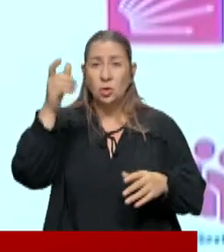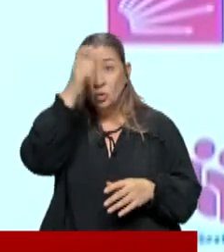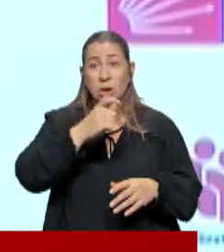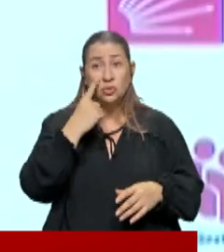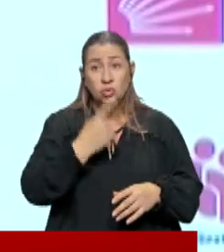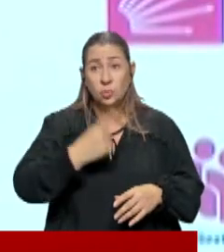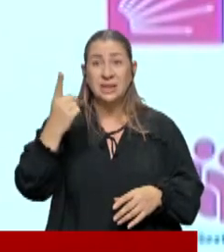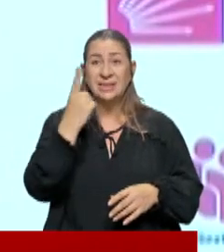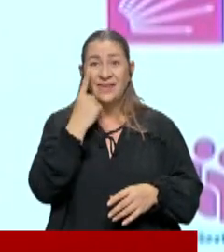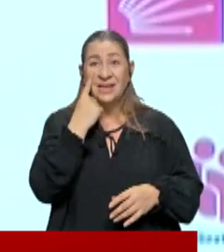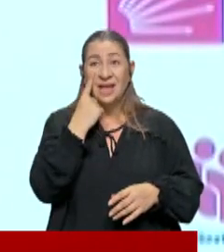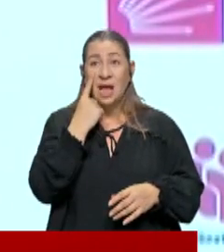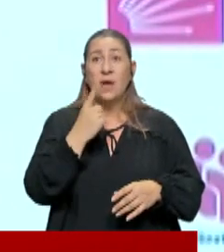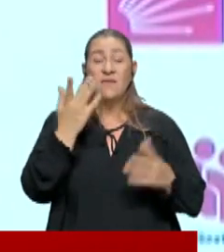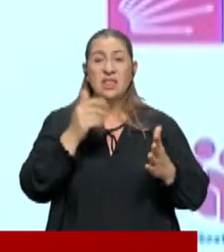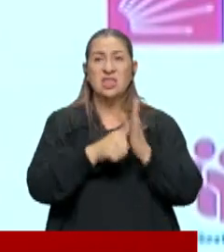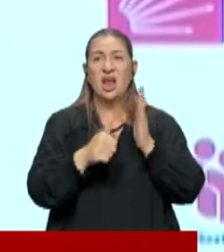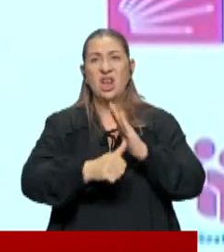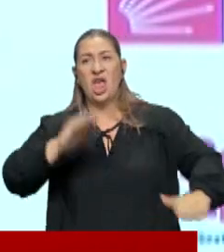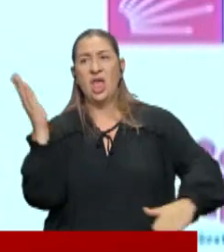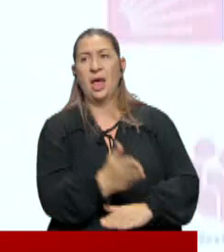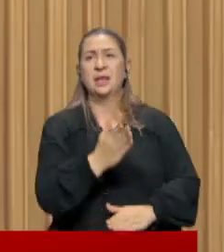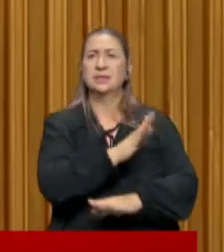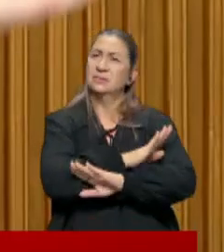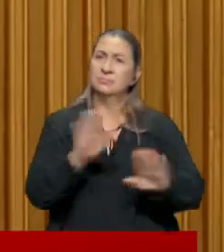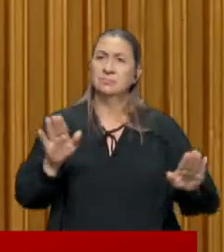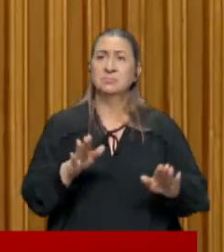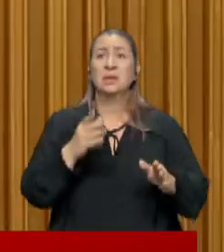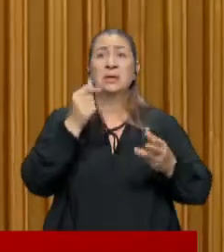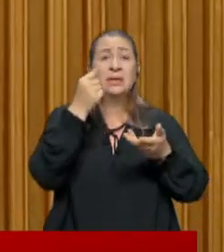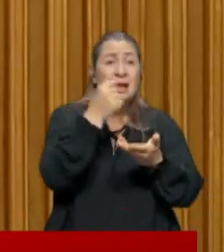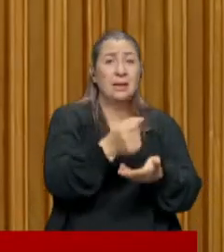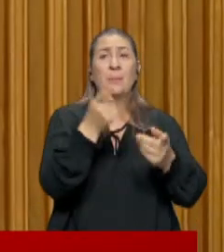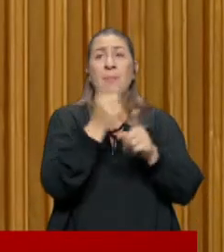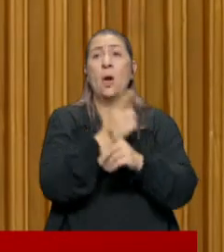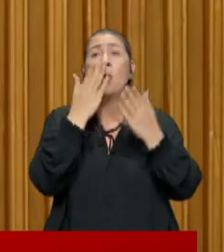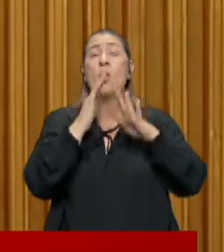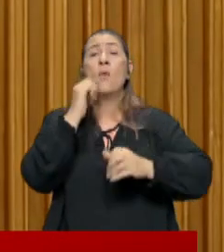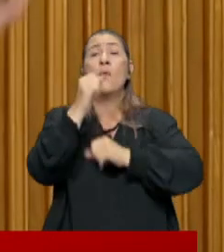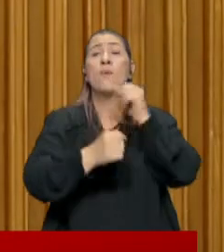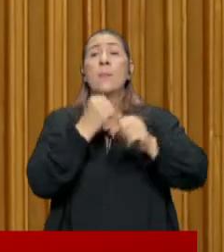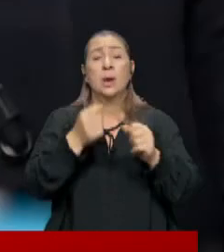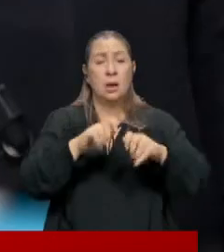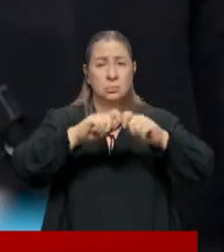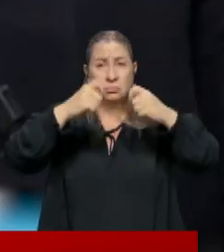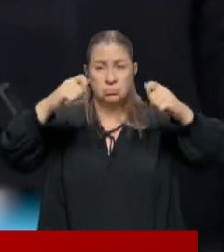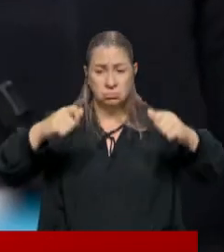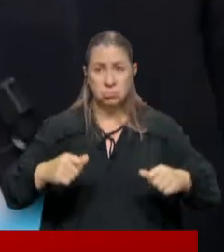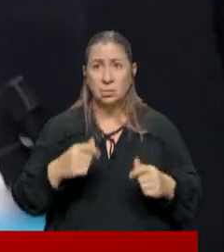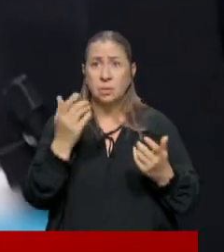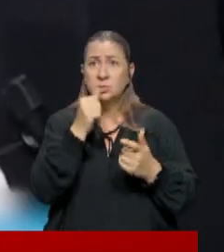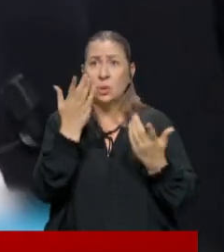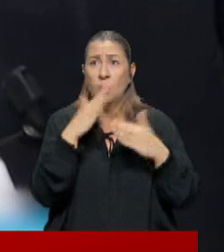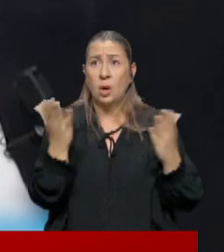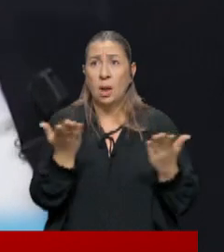Türkiye Cumhuriyeti Devleti'ne ve tarihine ihanettir. Nokta. Yatırım matırım yok. Fabrika sökülüyor. Ortada şu anda hiçbir